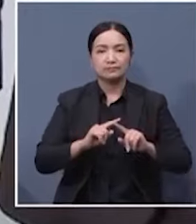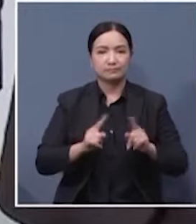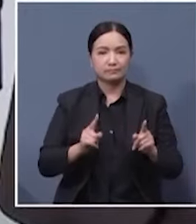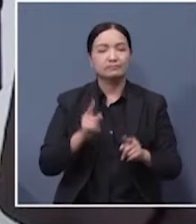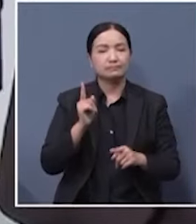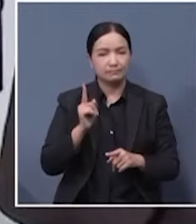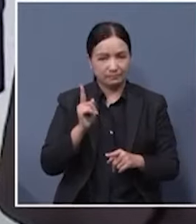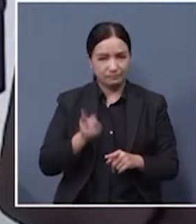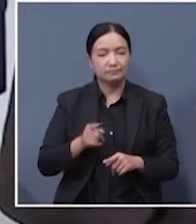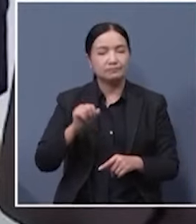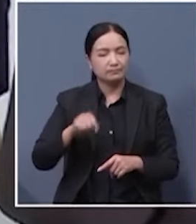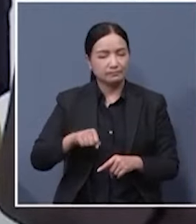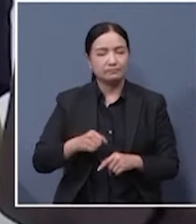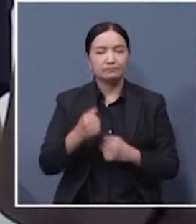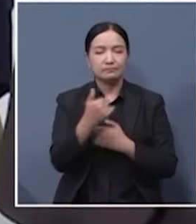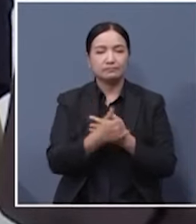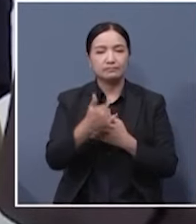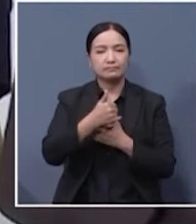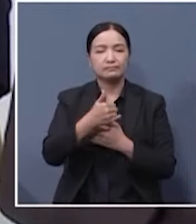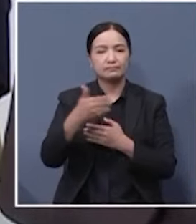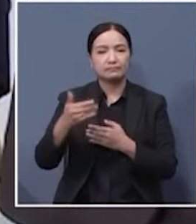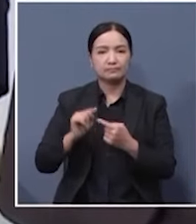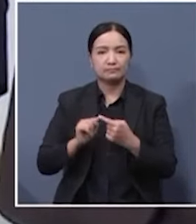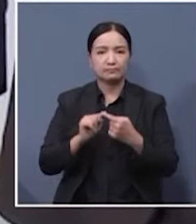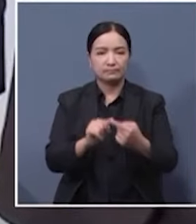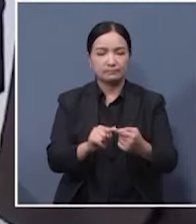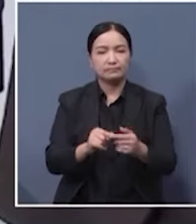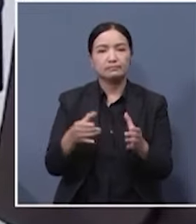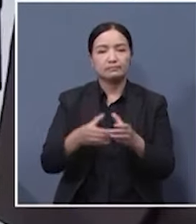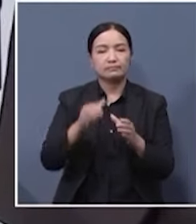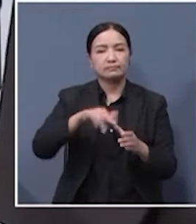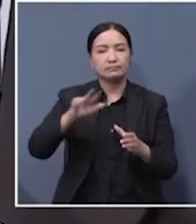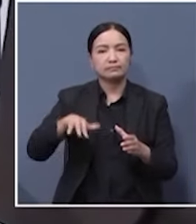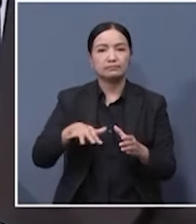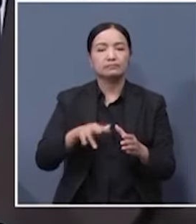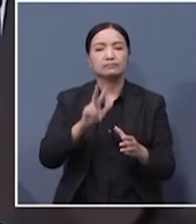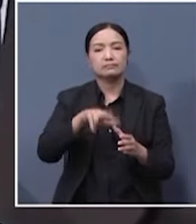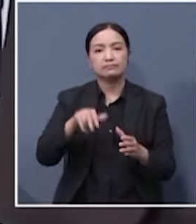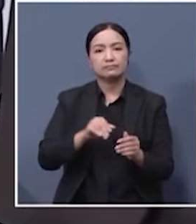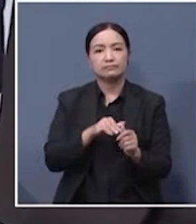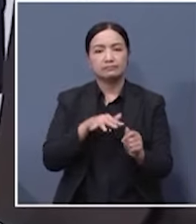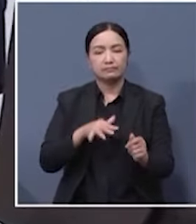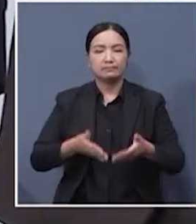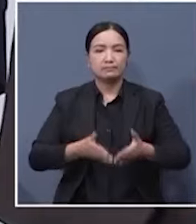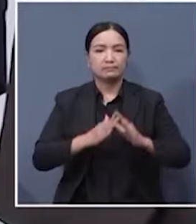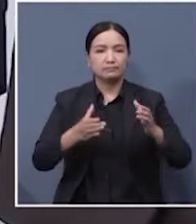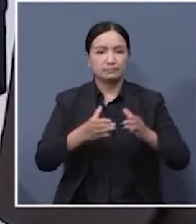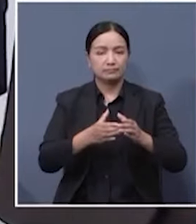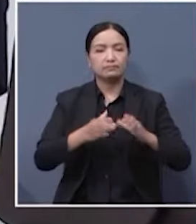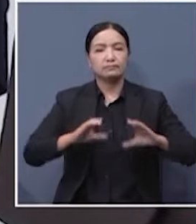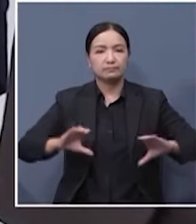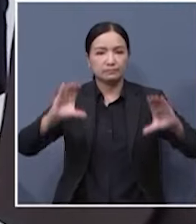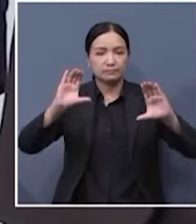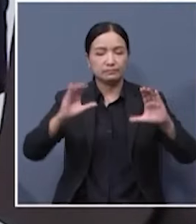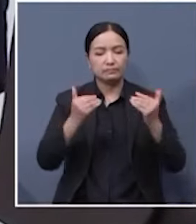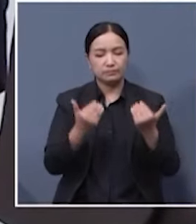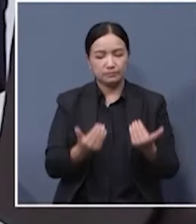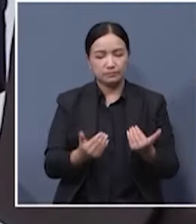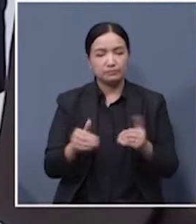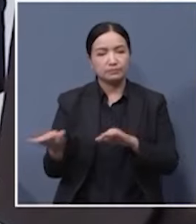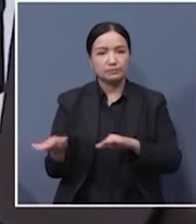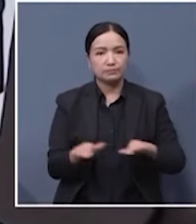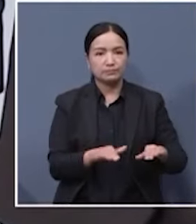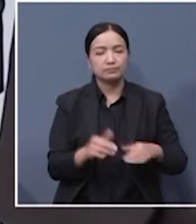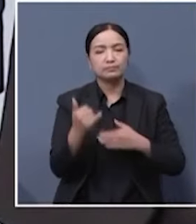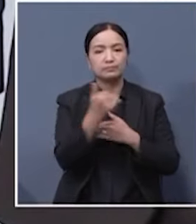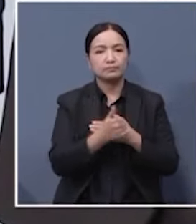อนค่ะประเทศต้องไปต่อพรรคเพื่อไทยเป็นแกนนำจัดตั้งรัฐบาลวันนี้เรามีความพร้อมค่ะที่จะผลักดันประ